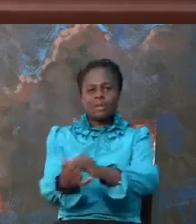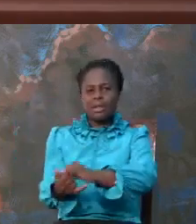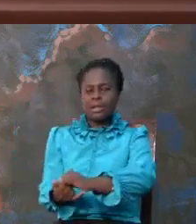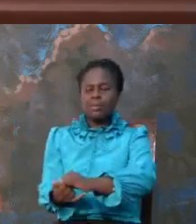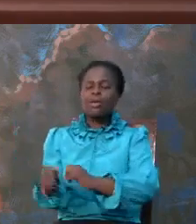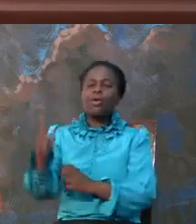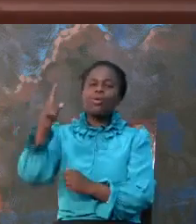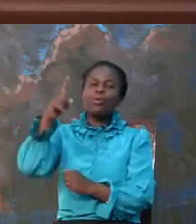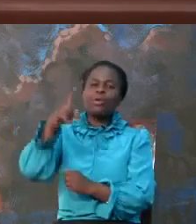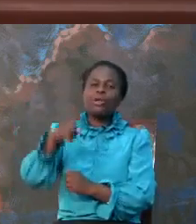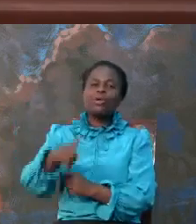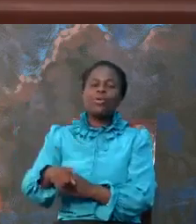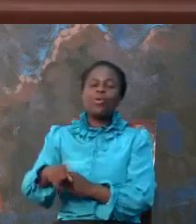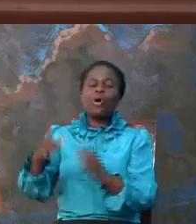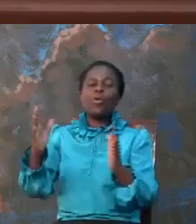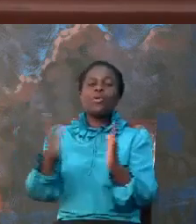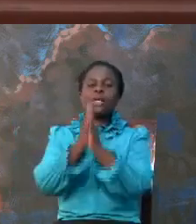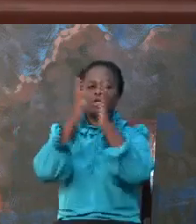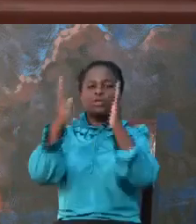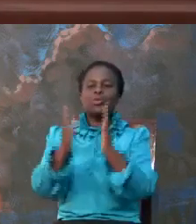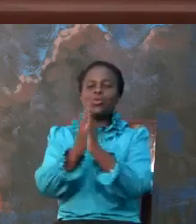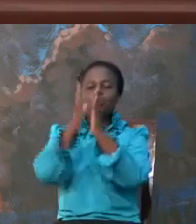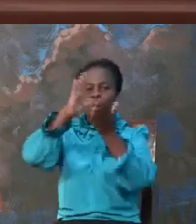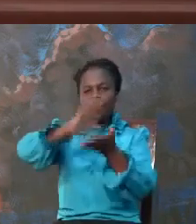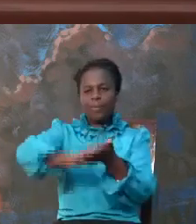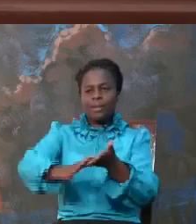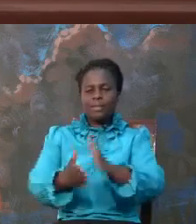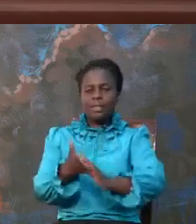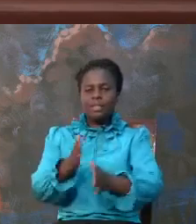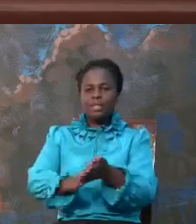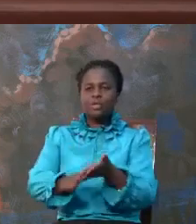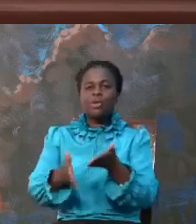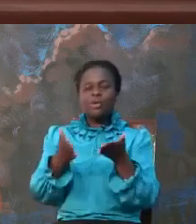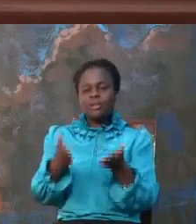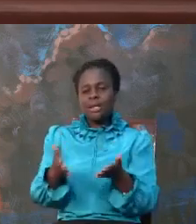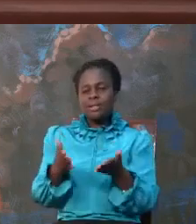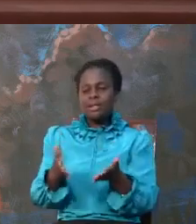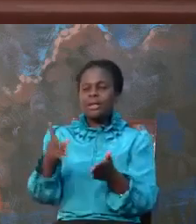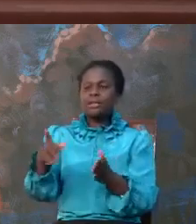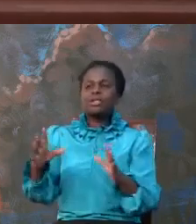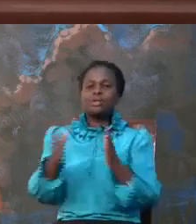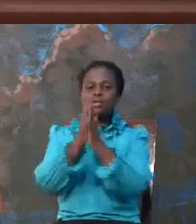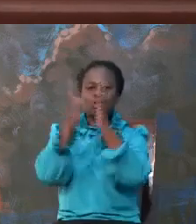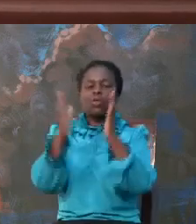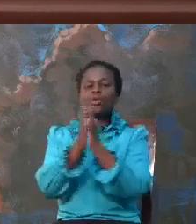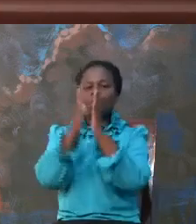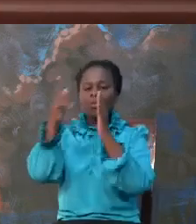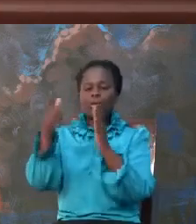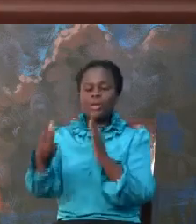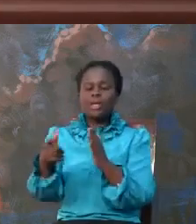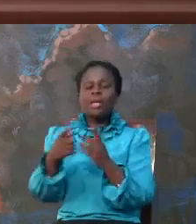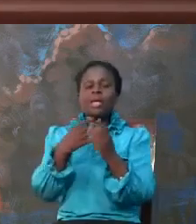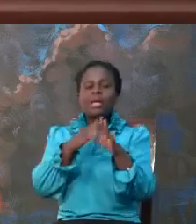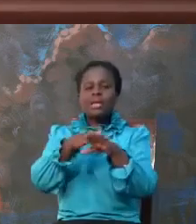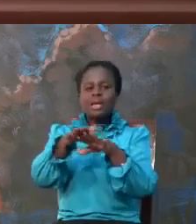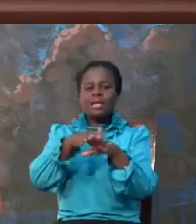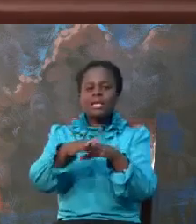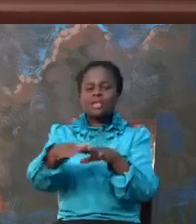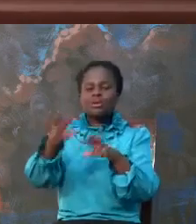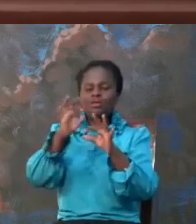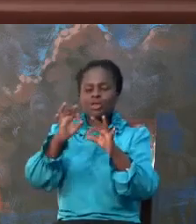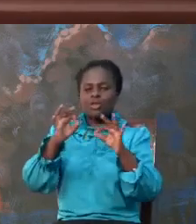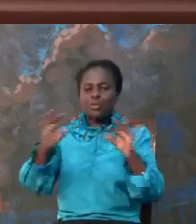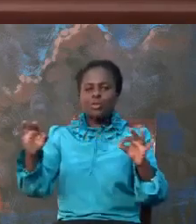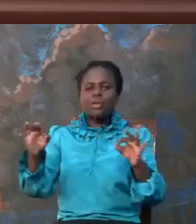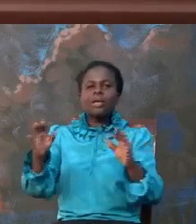sikukuu iliitwa ya upatanisho. Sasa sikukuu hii imetajwa vizuri sana kwenye kitabu cha Mambo ya Walawi sura